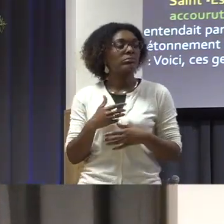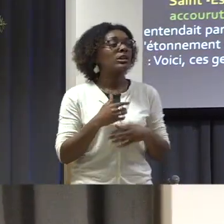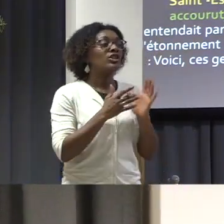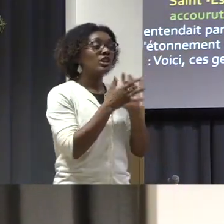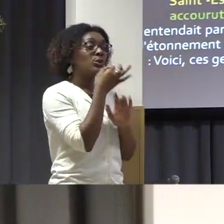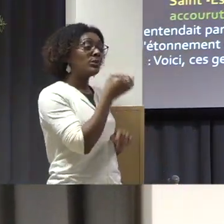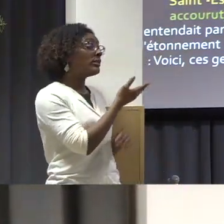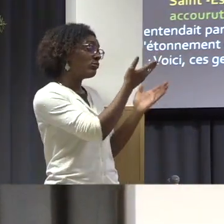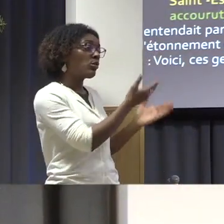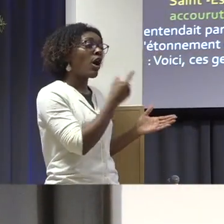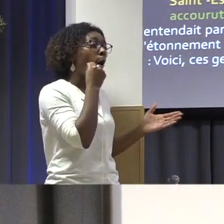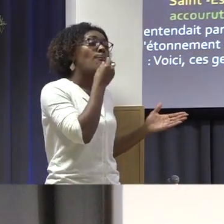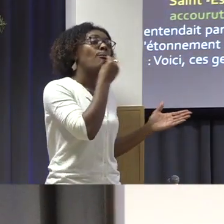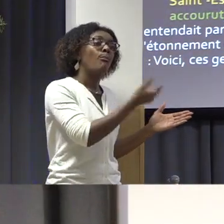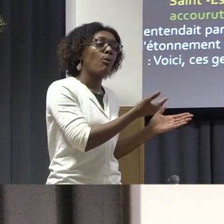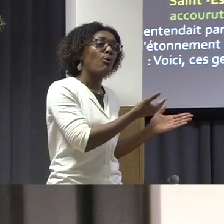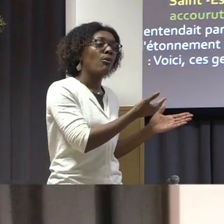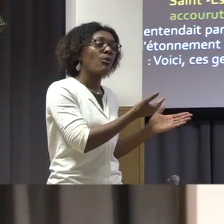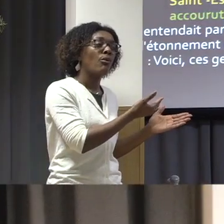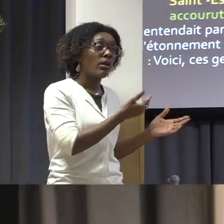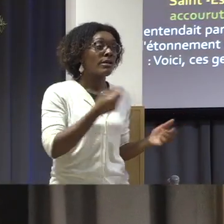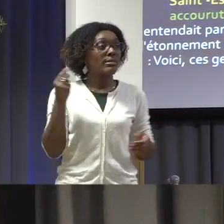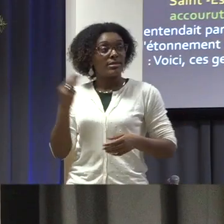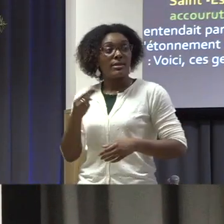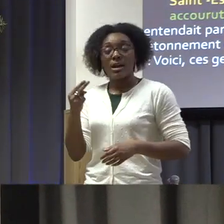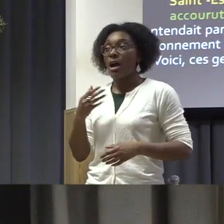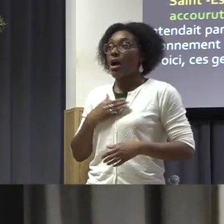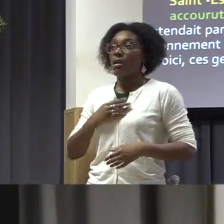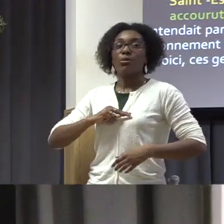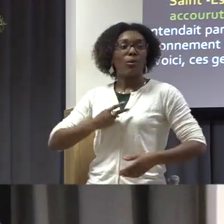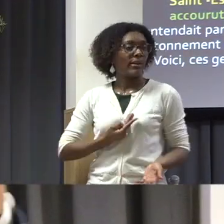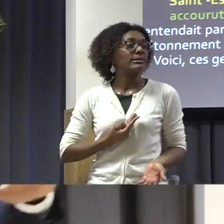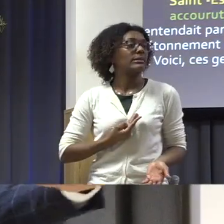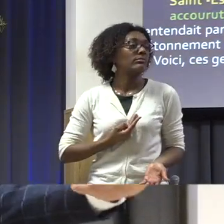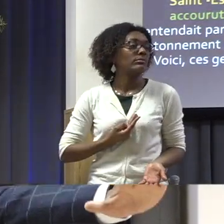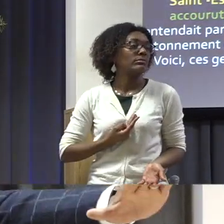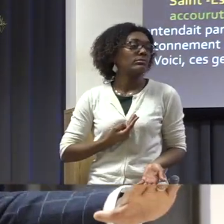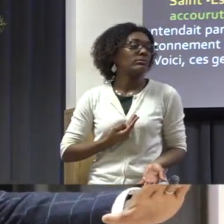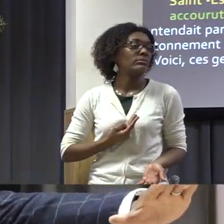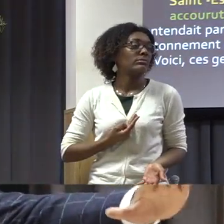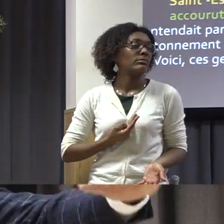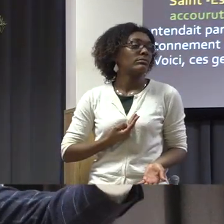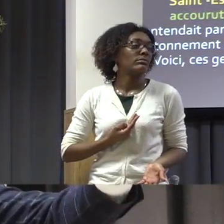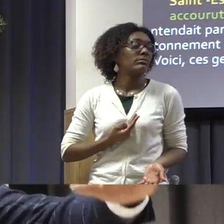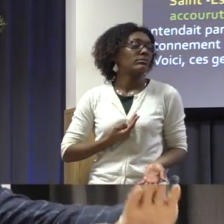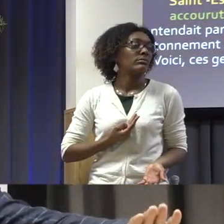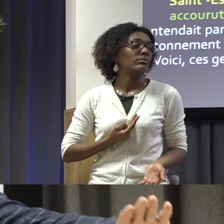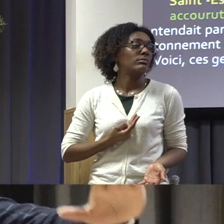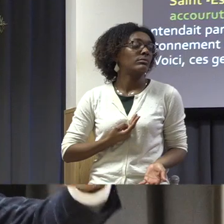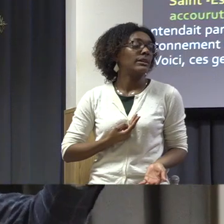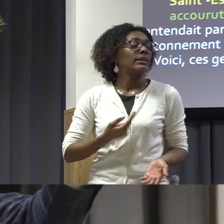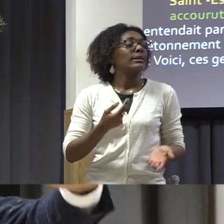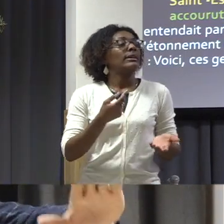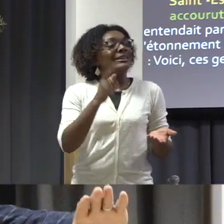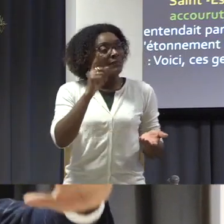converti il a oublié tous les propos qu'il a tenus avant parce que le seigneur l'a amené sur le terrain du surnaturel église de dieu